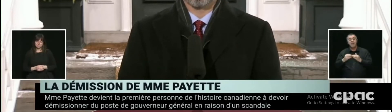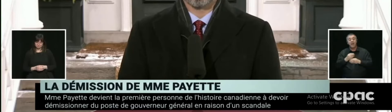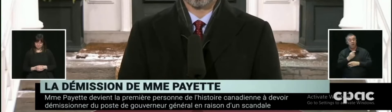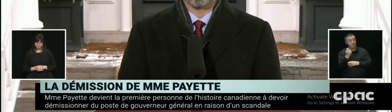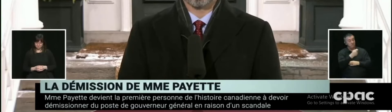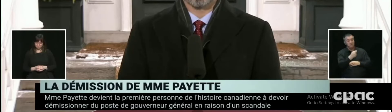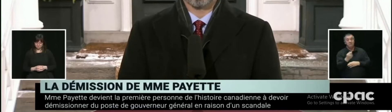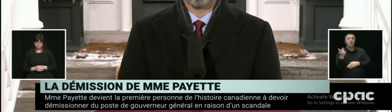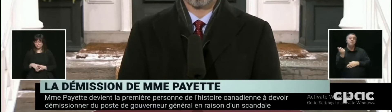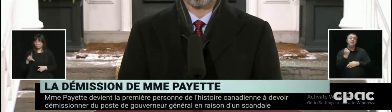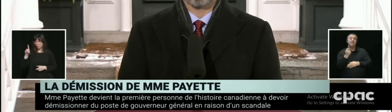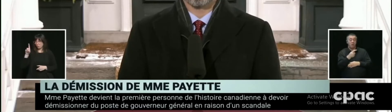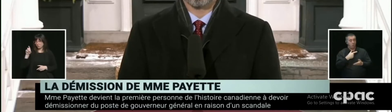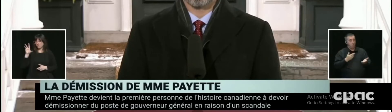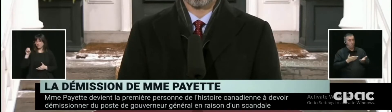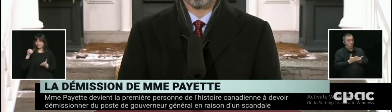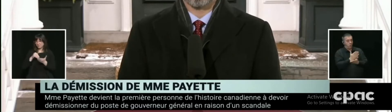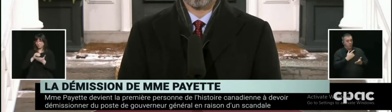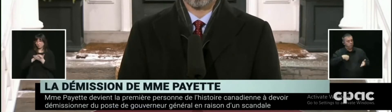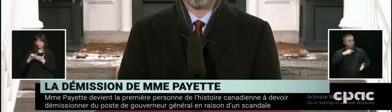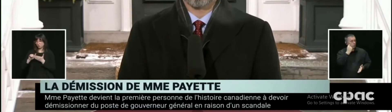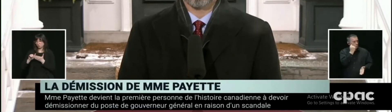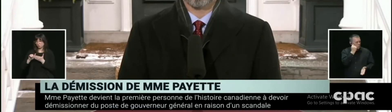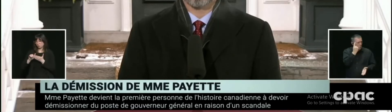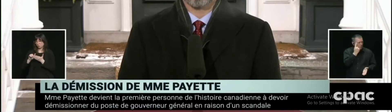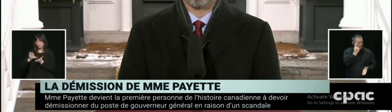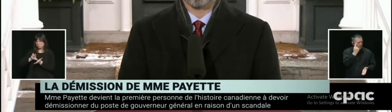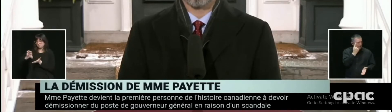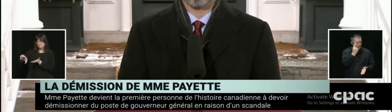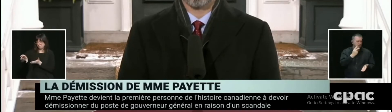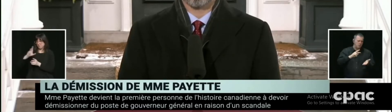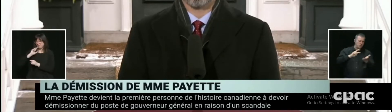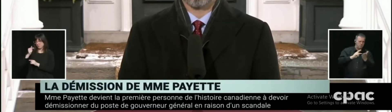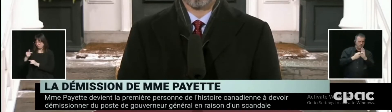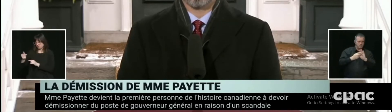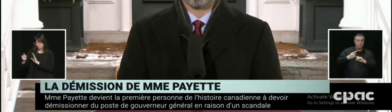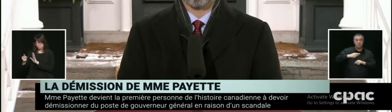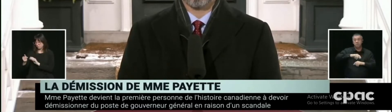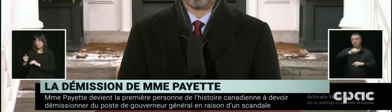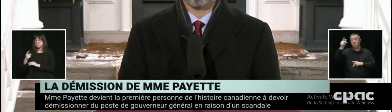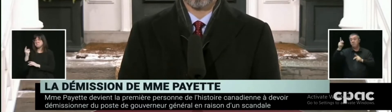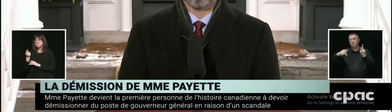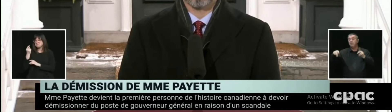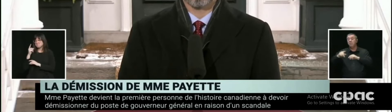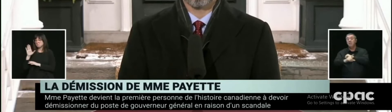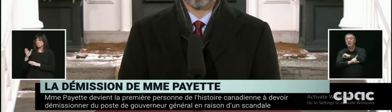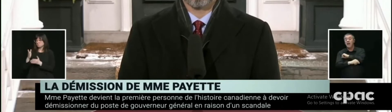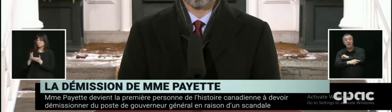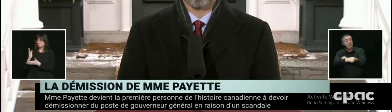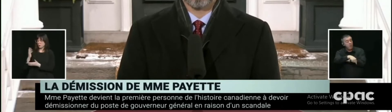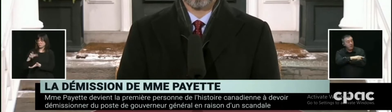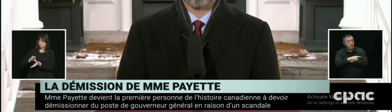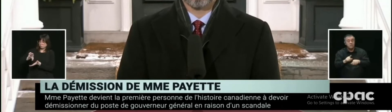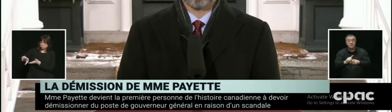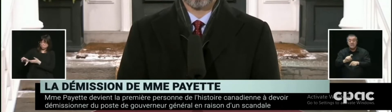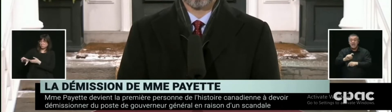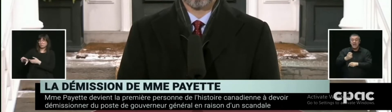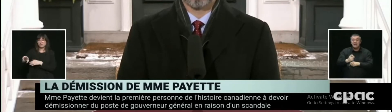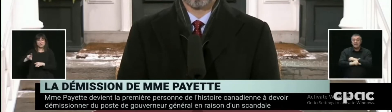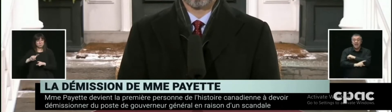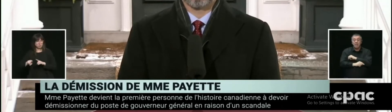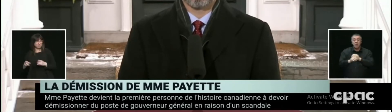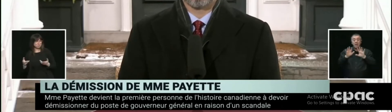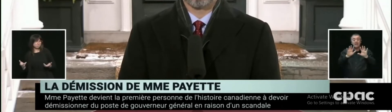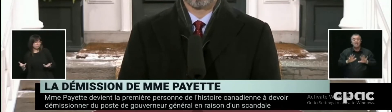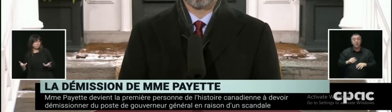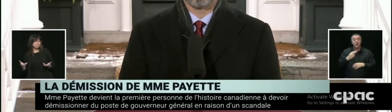Julie Payette y a droit. Mais quel message est-ce que vous pensez que ça envoie aux employés, aux ex-employés de Rideau Hall qui